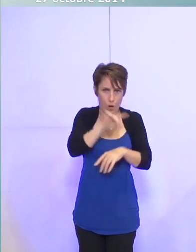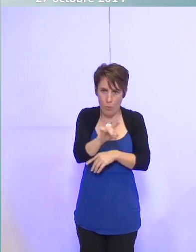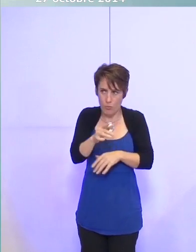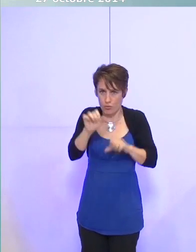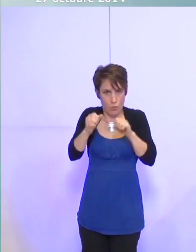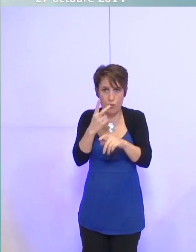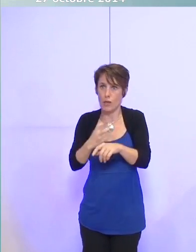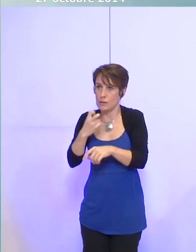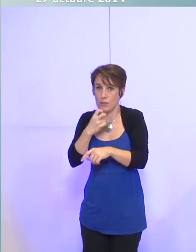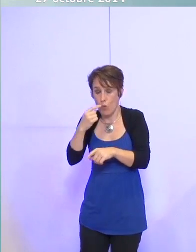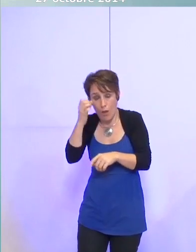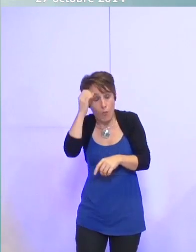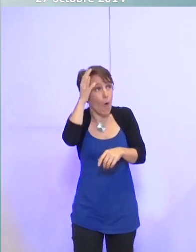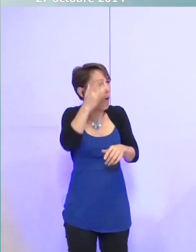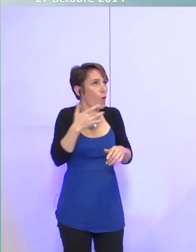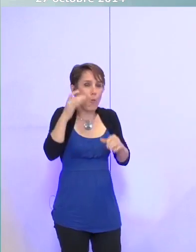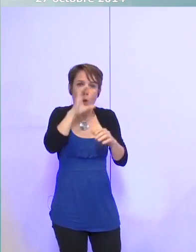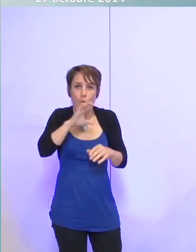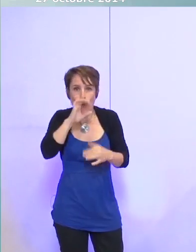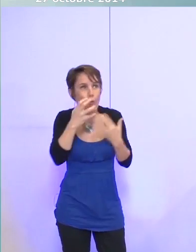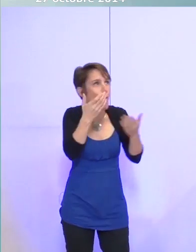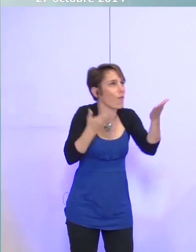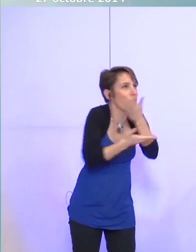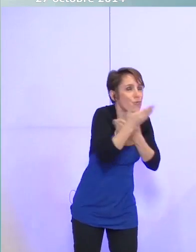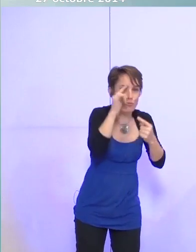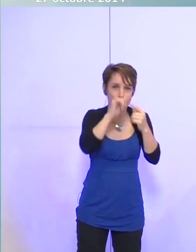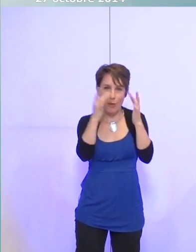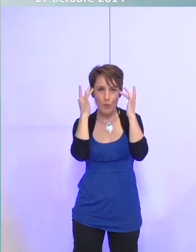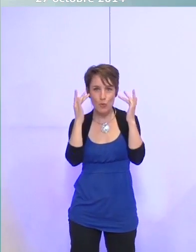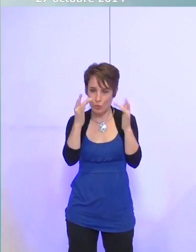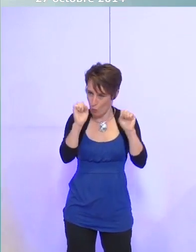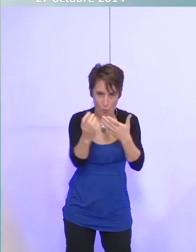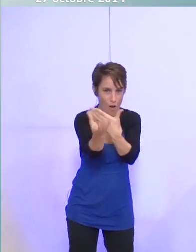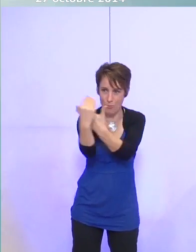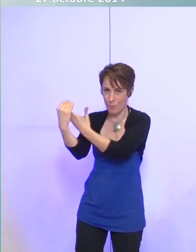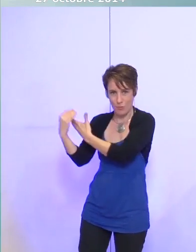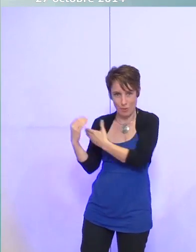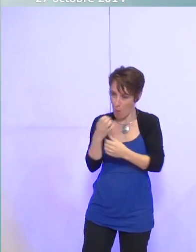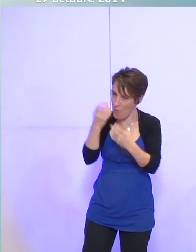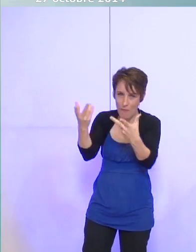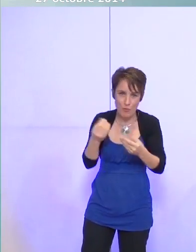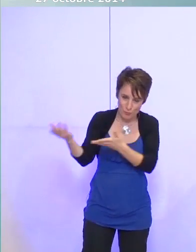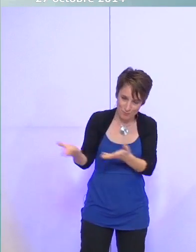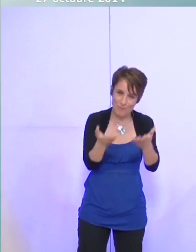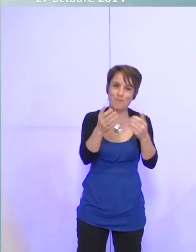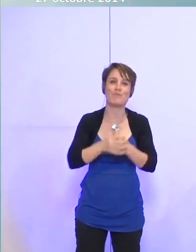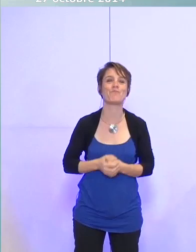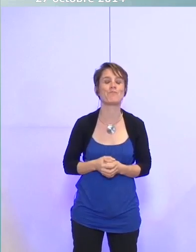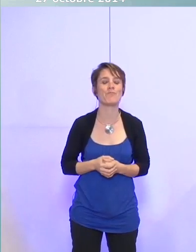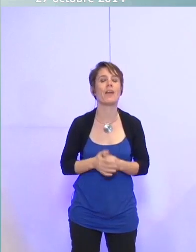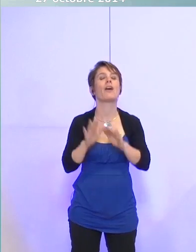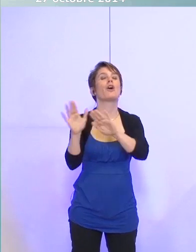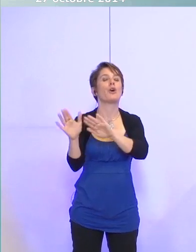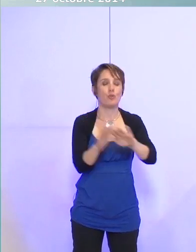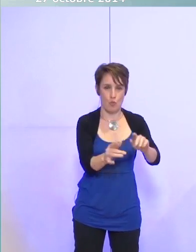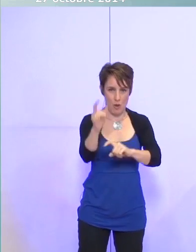envie de discuter, parler culture, parler objectifs de la politique culturelle, sont les bienvenus. Mais je reviens à